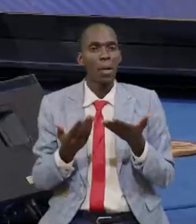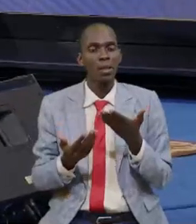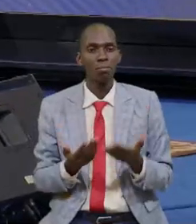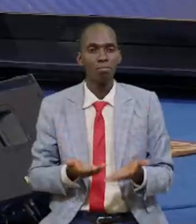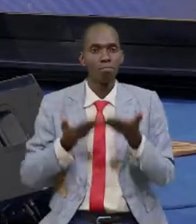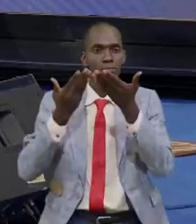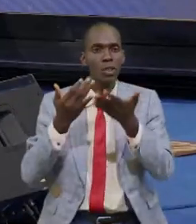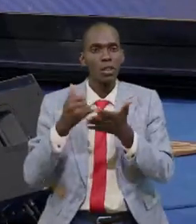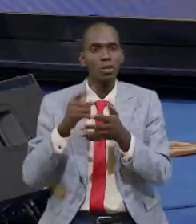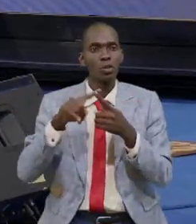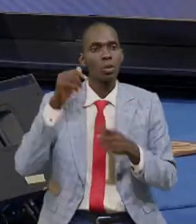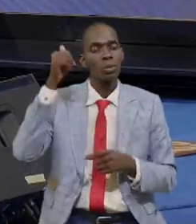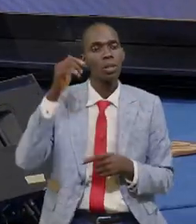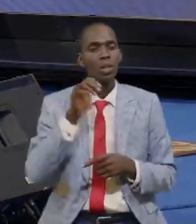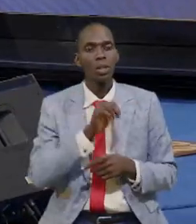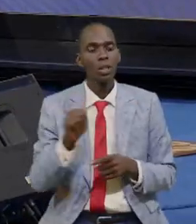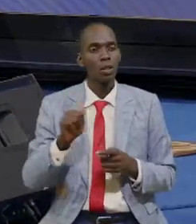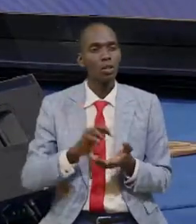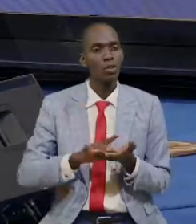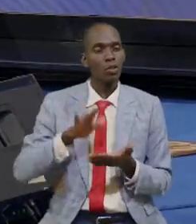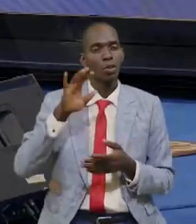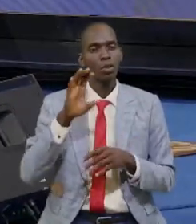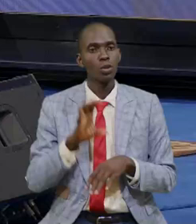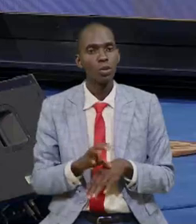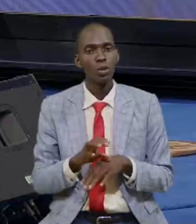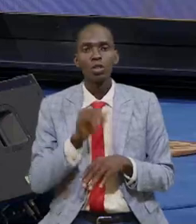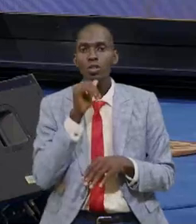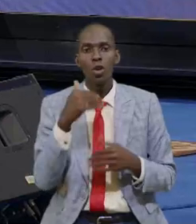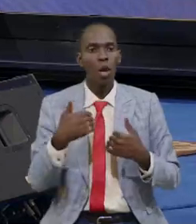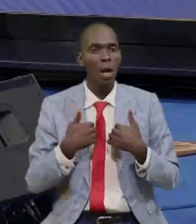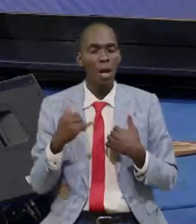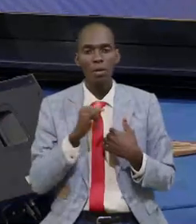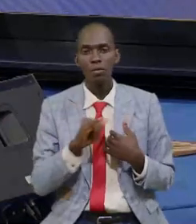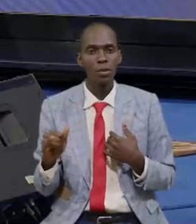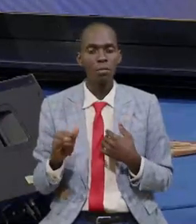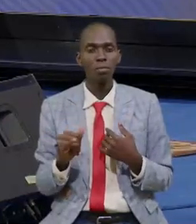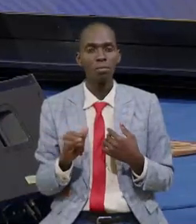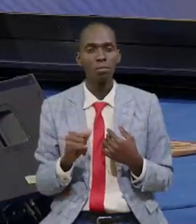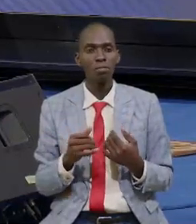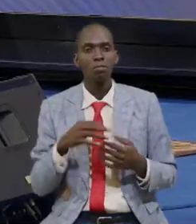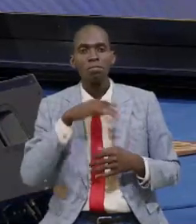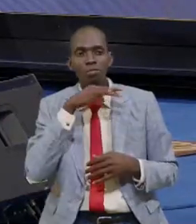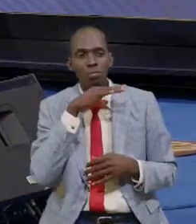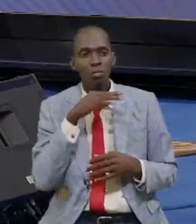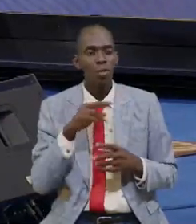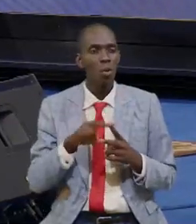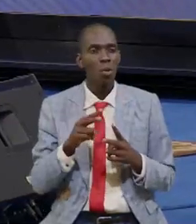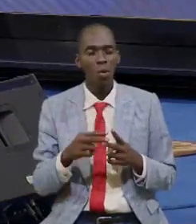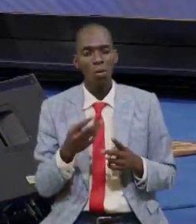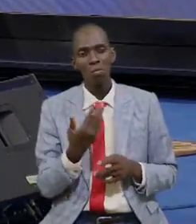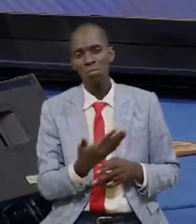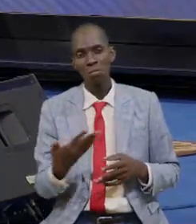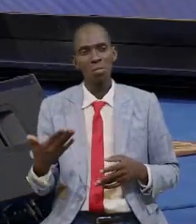paraître devant lui cette église glorieuse, sans tache, ni ride, ni rien de